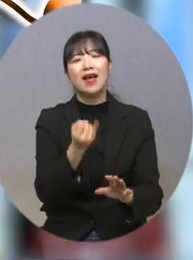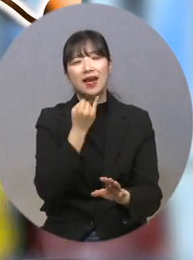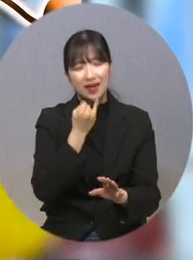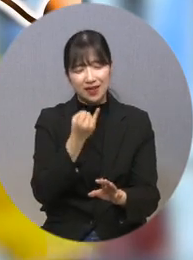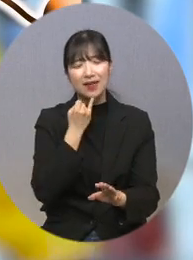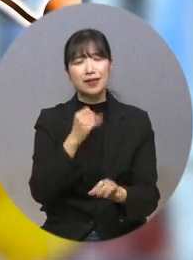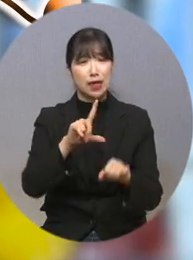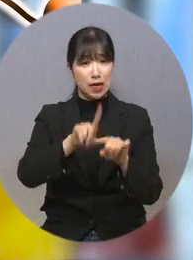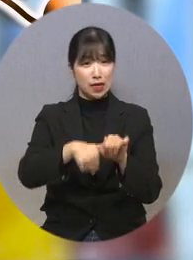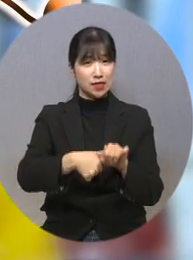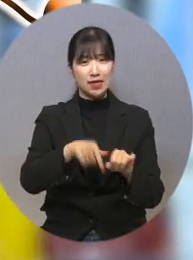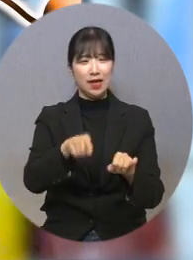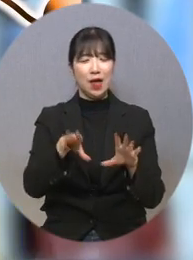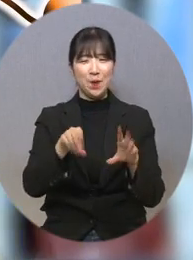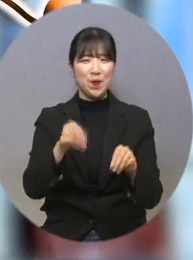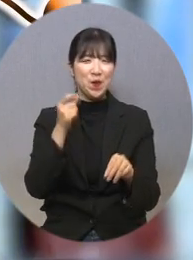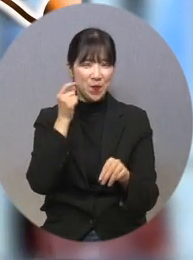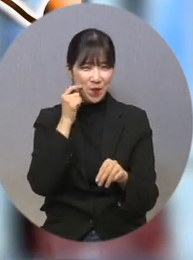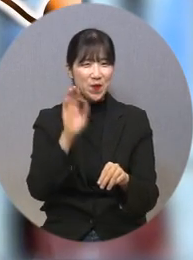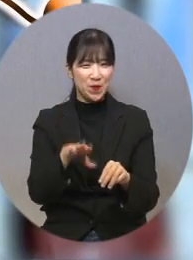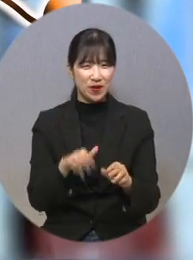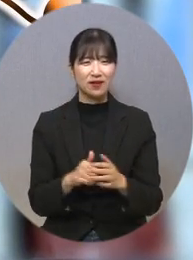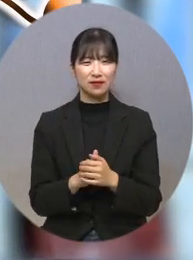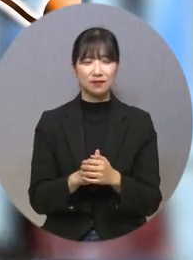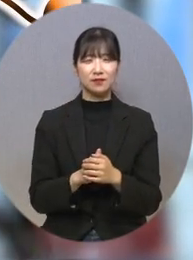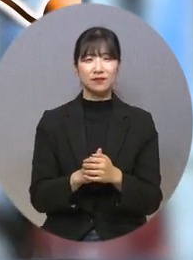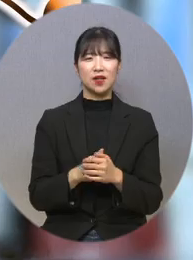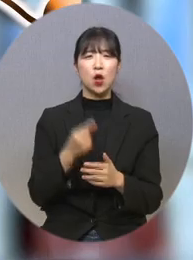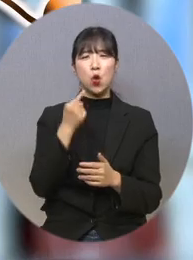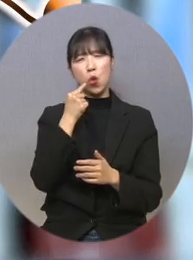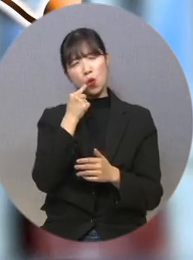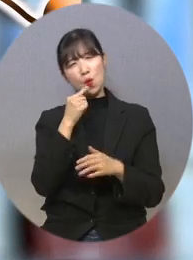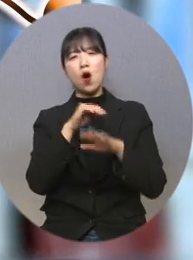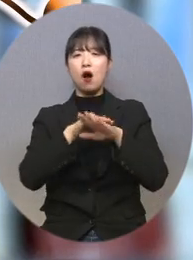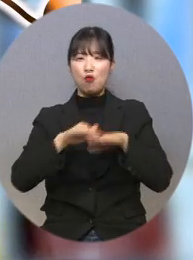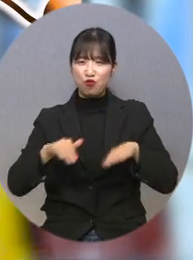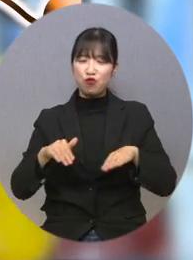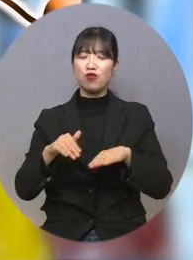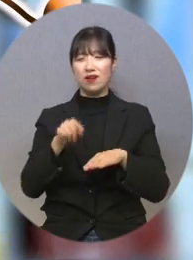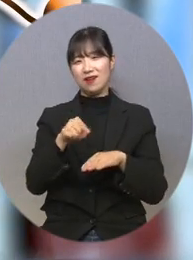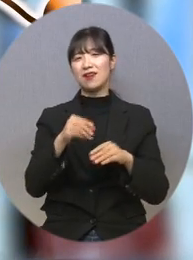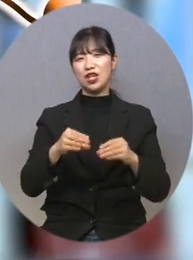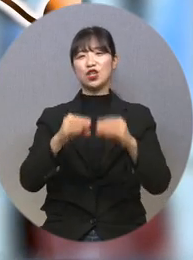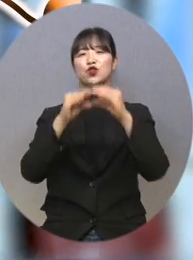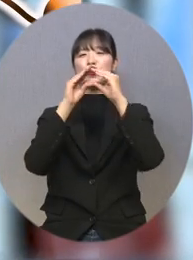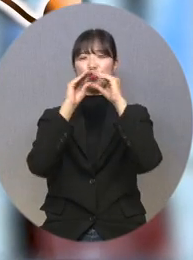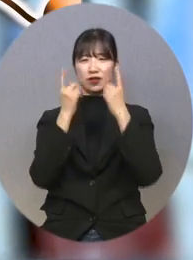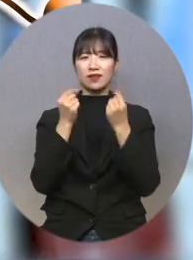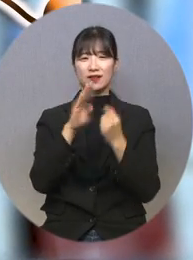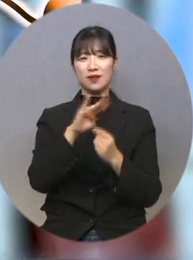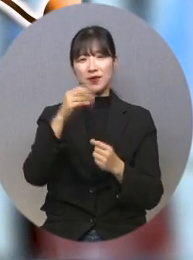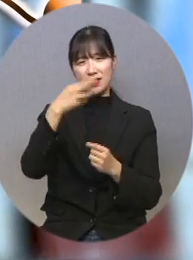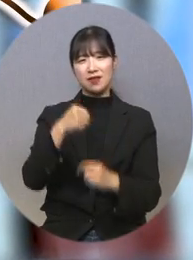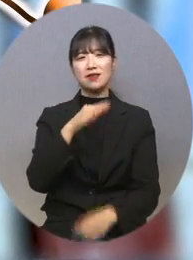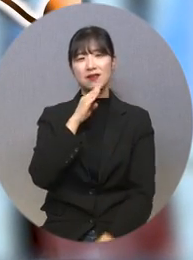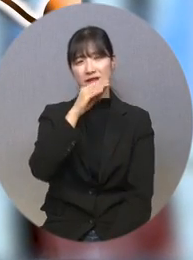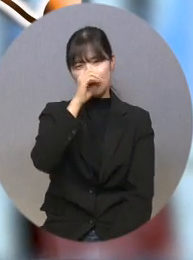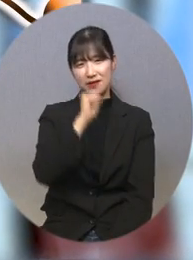있습니다. 해독 주스 있지? 해독 주스. 네, 해독 주스. 예, 요즘 아시죠? 비트가 좋은 게